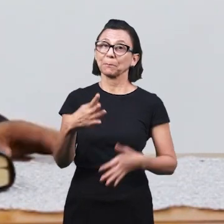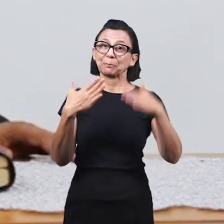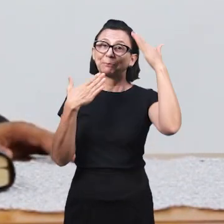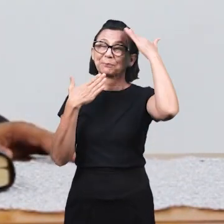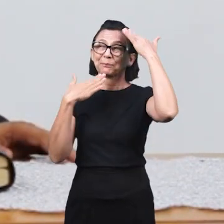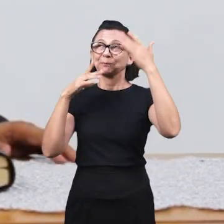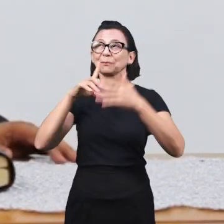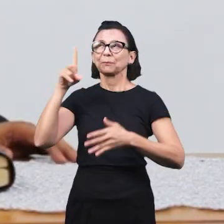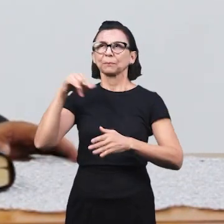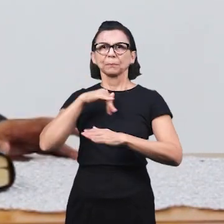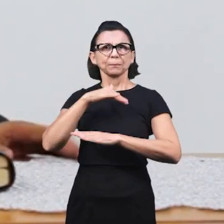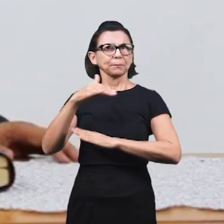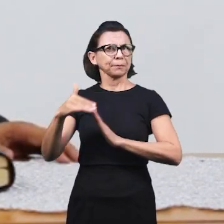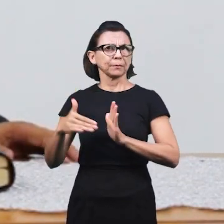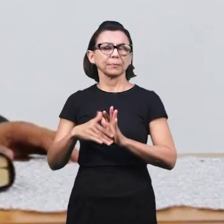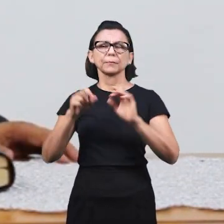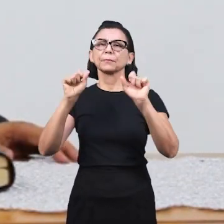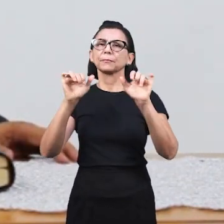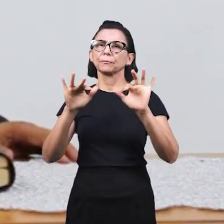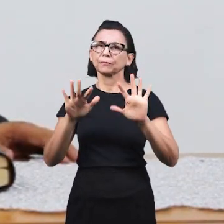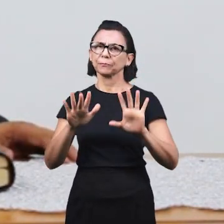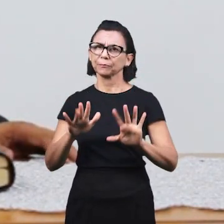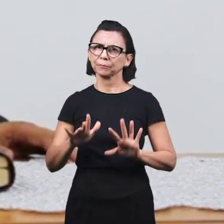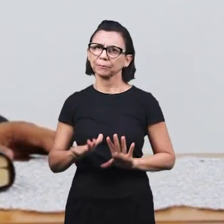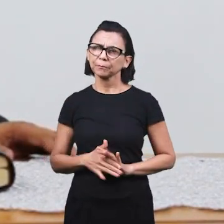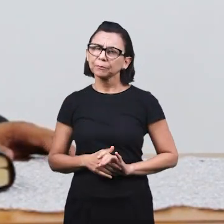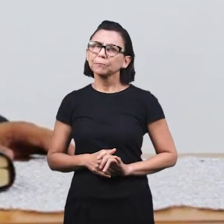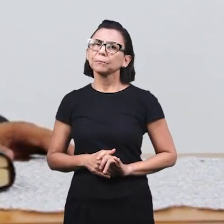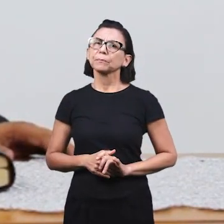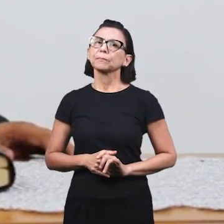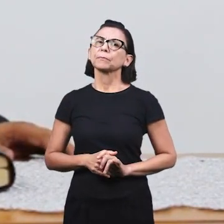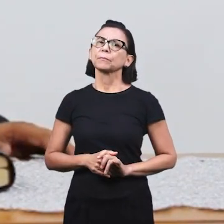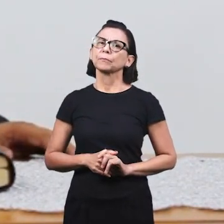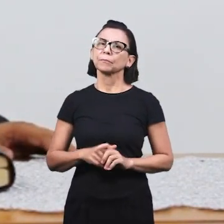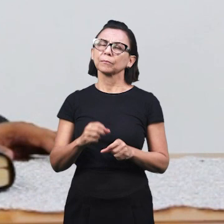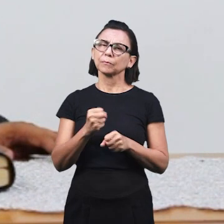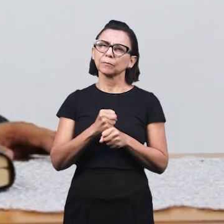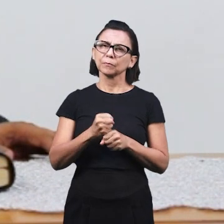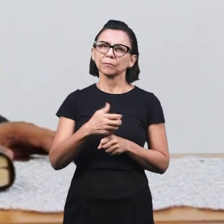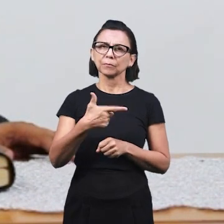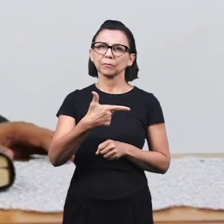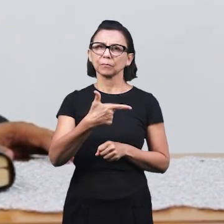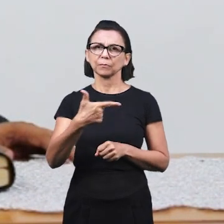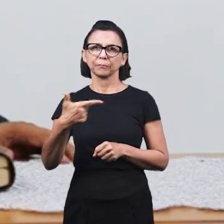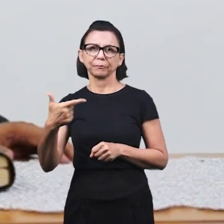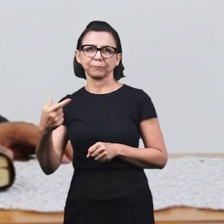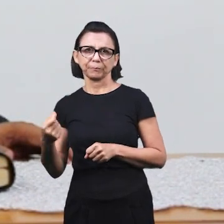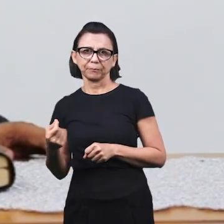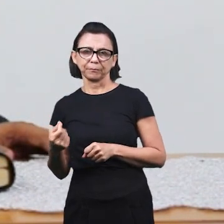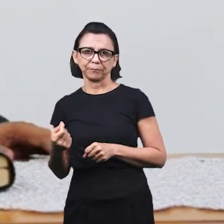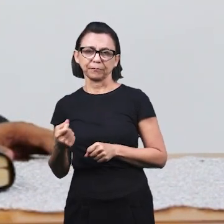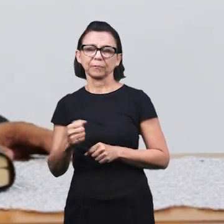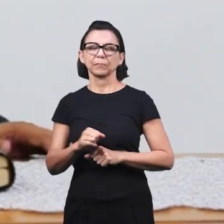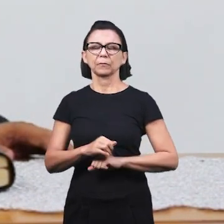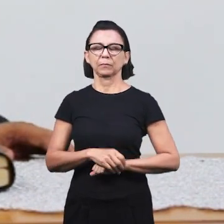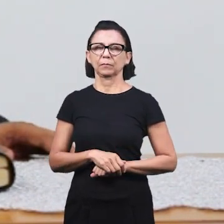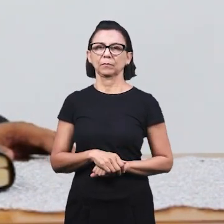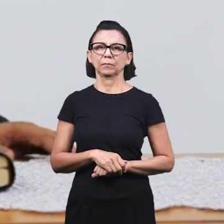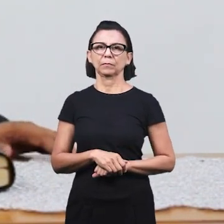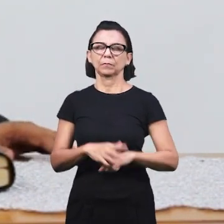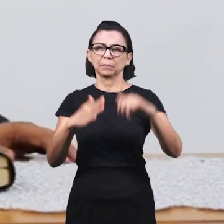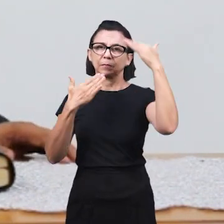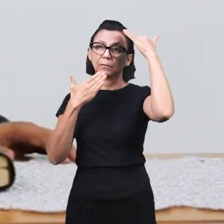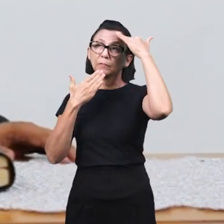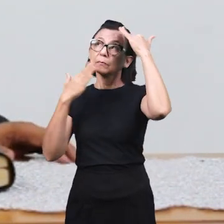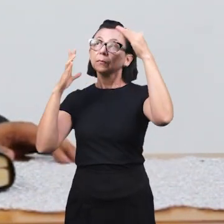в ассистенции. И мы будем продолжать славить Бога за все те блага и за этот год,